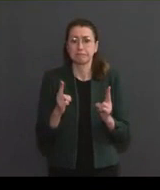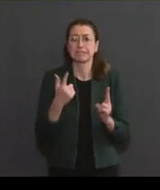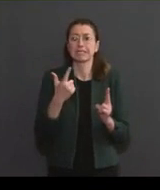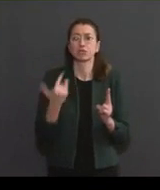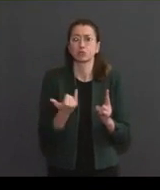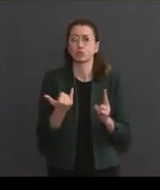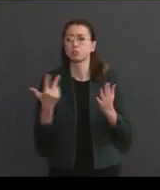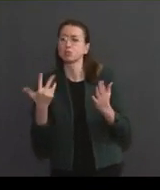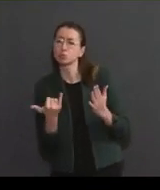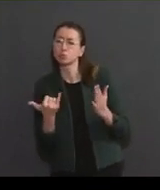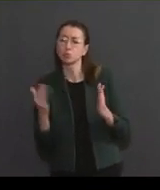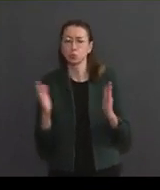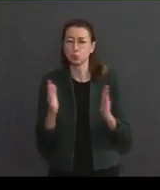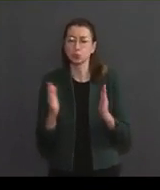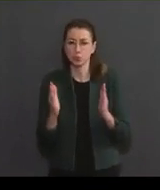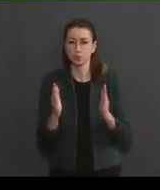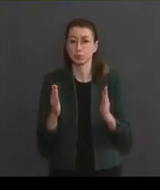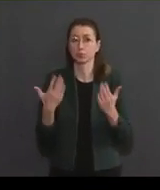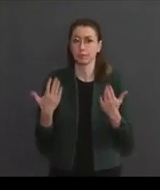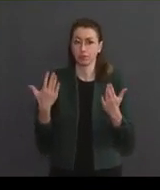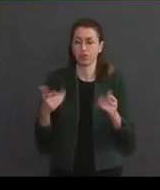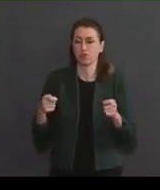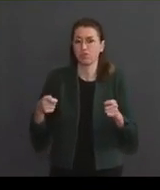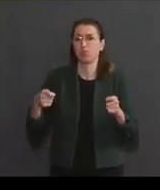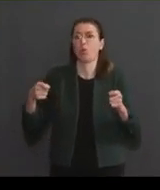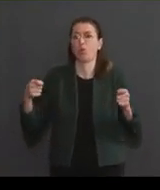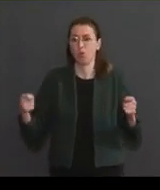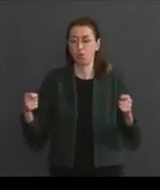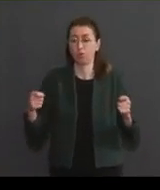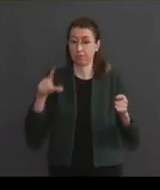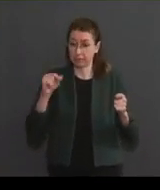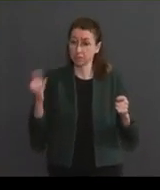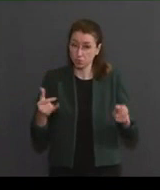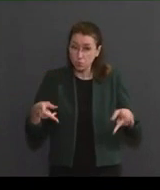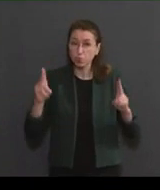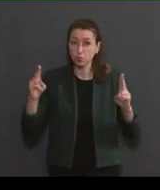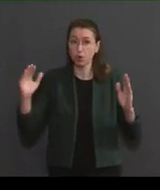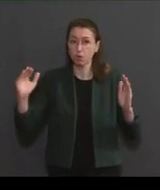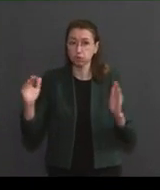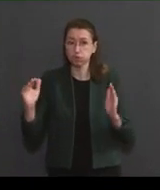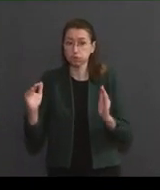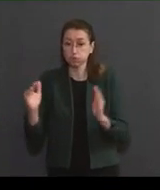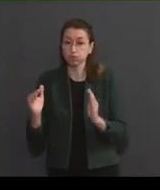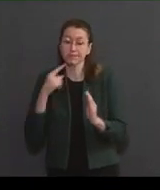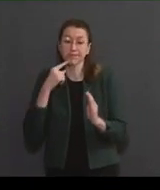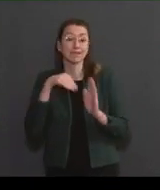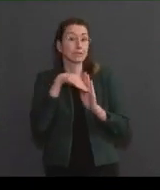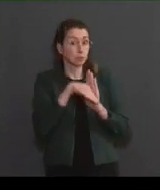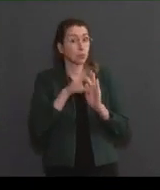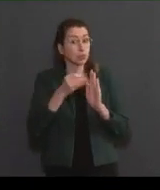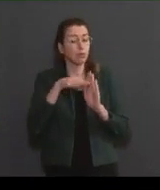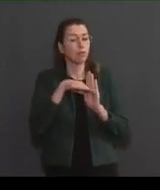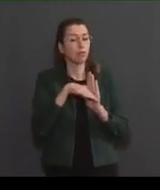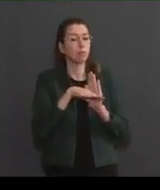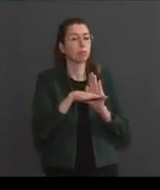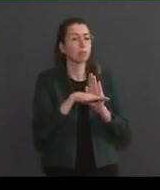certain ralentissement dans la baisse des chiffres des contaminations. Pour l'instant, nous n'avons pas d'explication